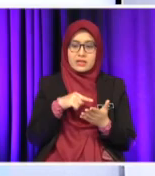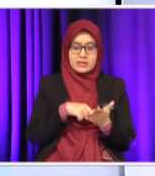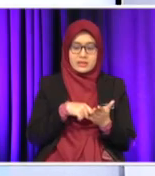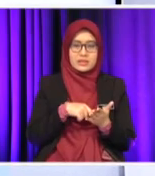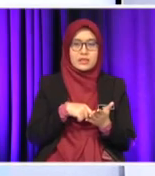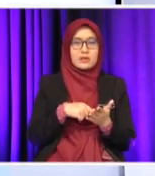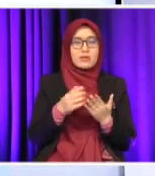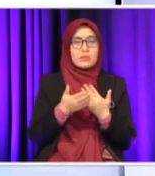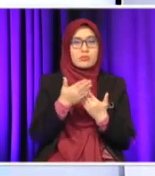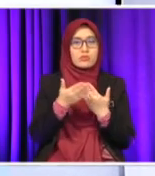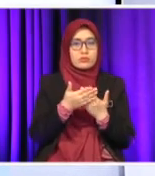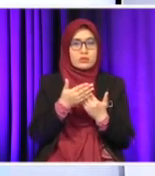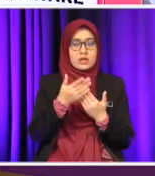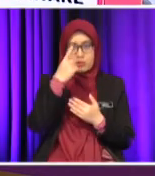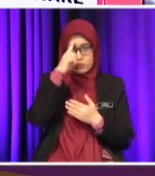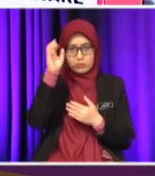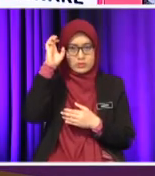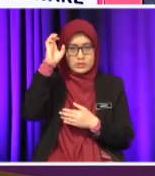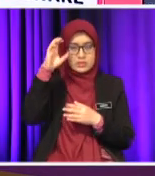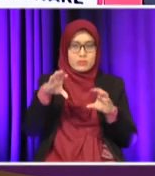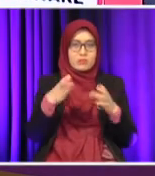untuk siapa agak-agak ini ya